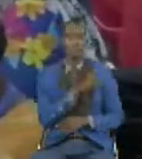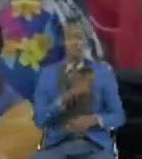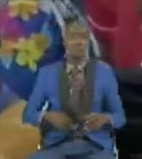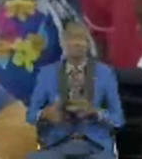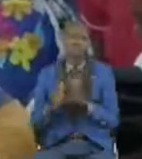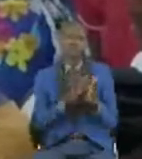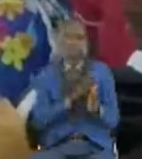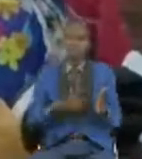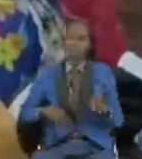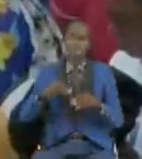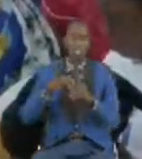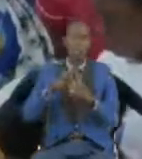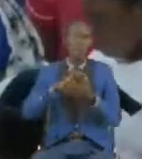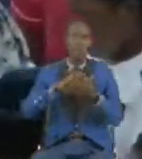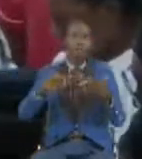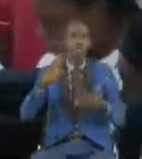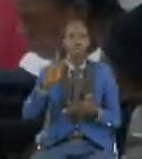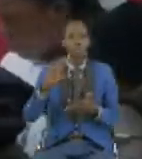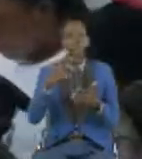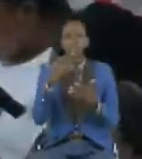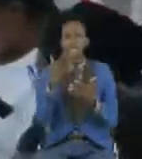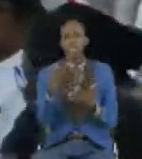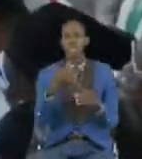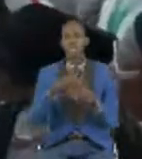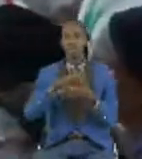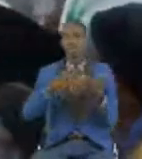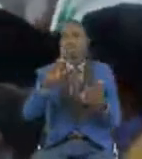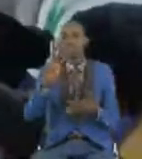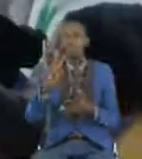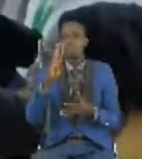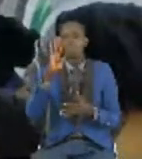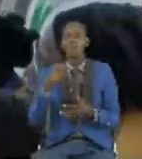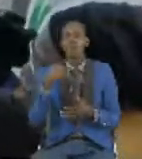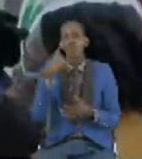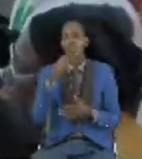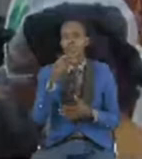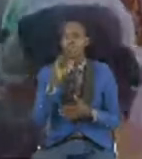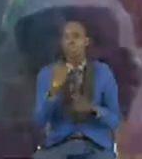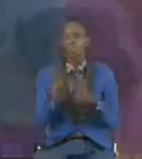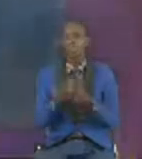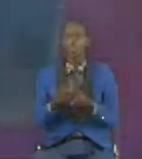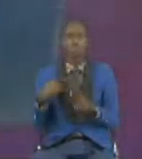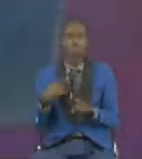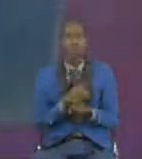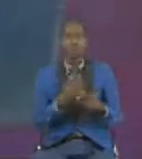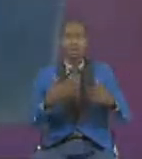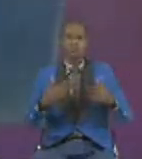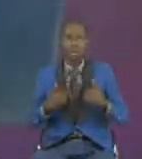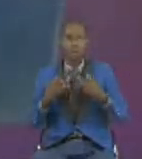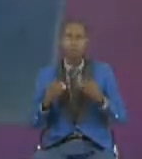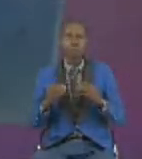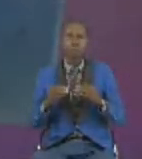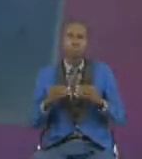Verset 2, on dit, verset 2, à qui nous devons d'avoir eu par la foi accès à